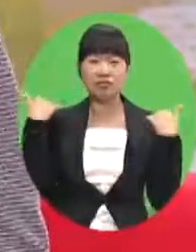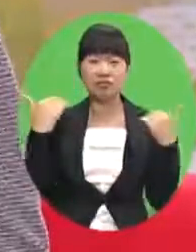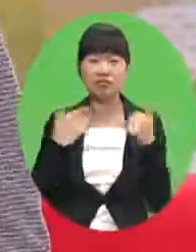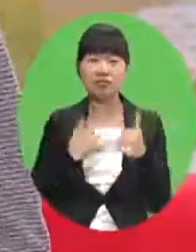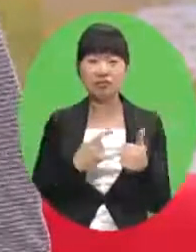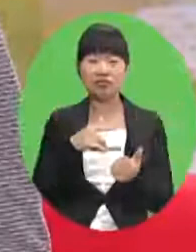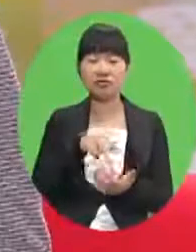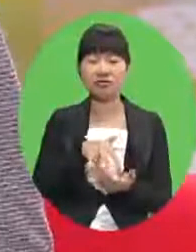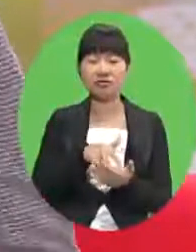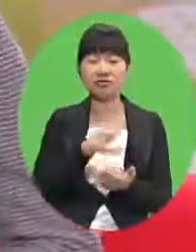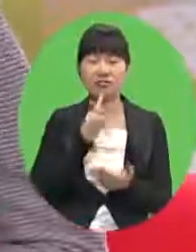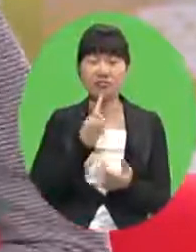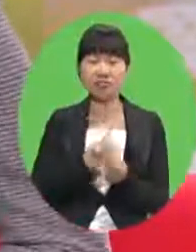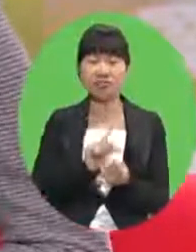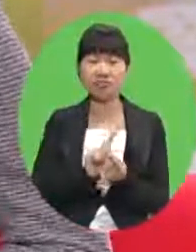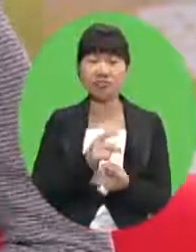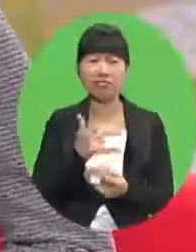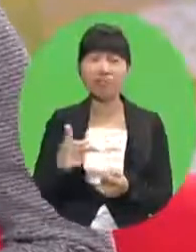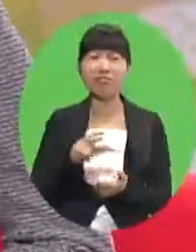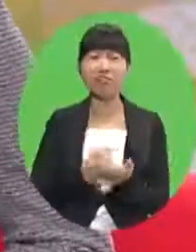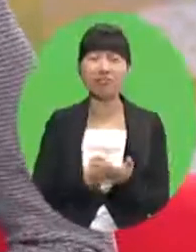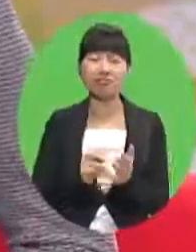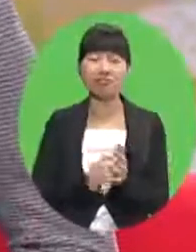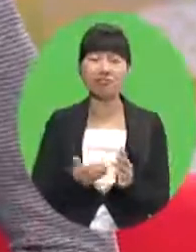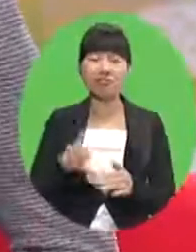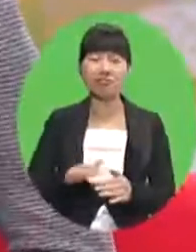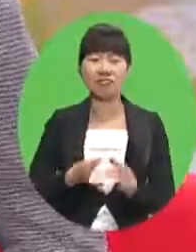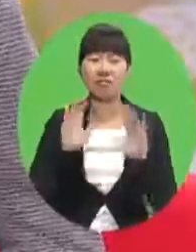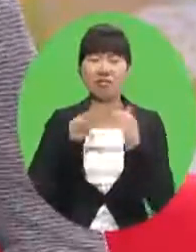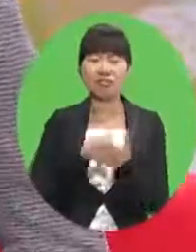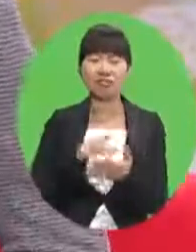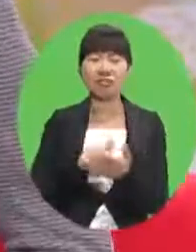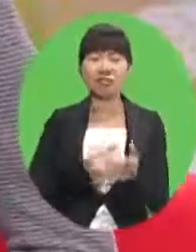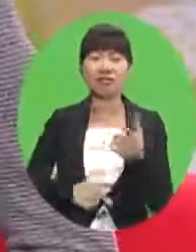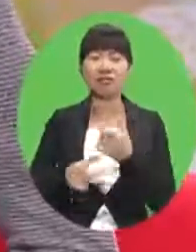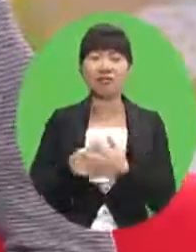어른들 입장에서도 겪어도 굉장히 큰 일인데 네. 아이들은 얼마나 그거를 더